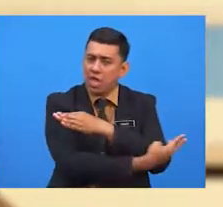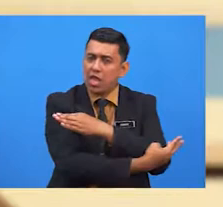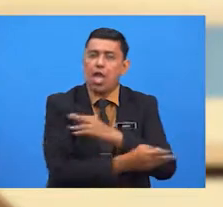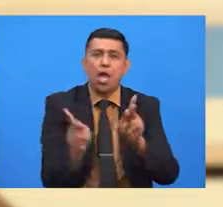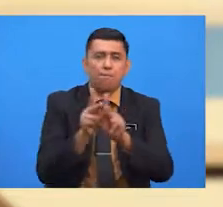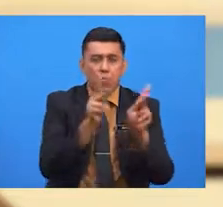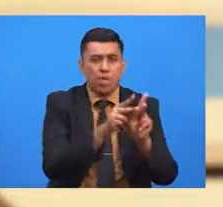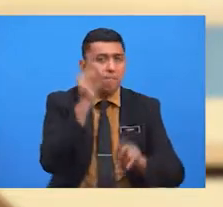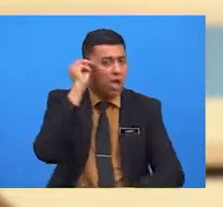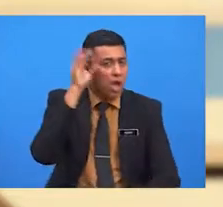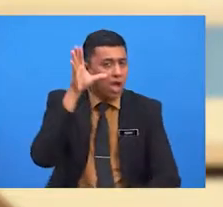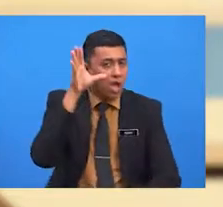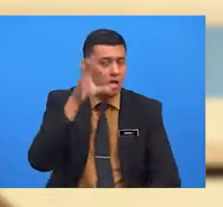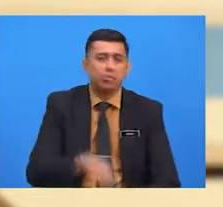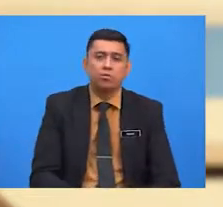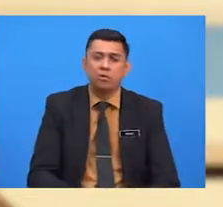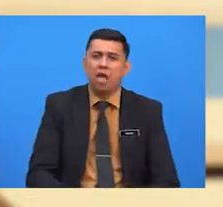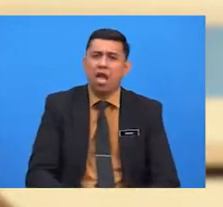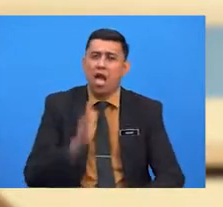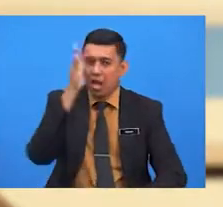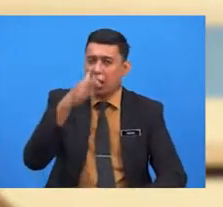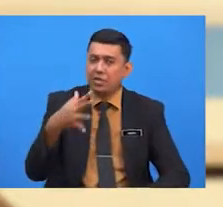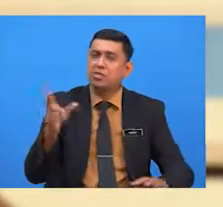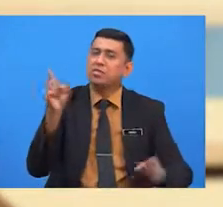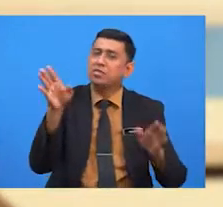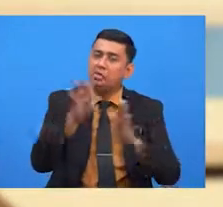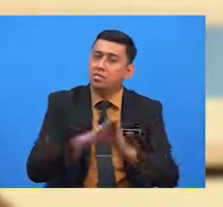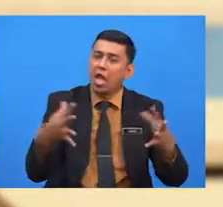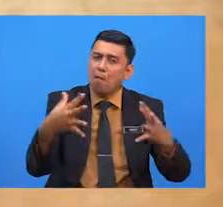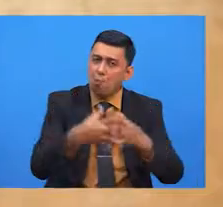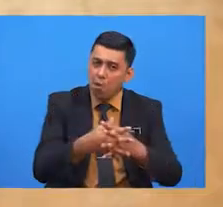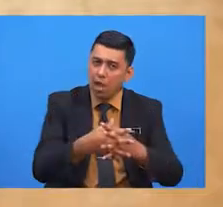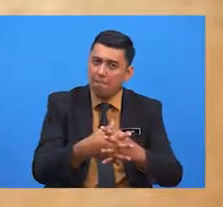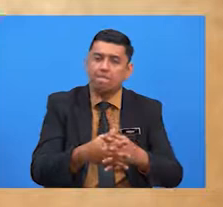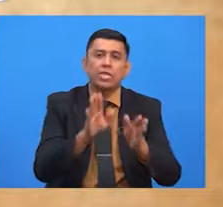berkembang akan disatukan membentuk bandar.